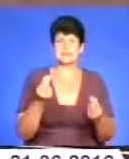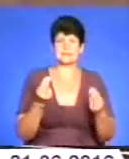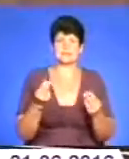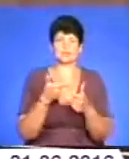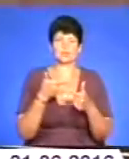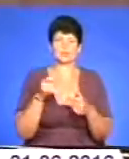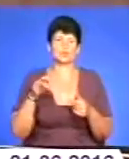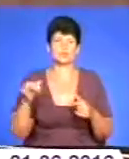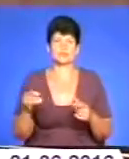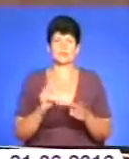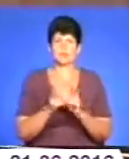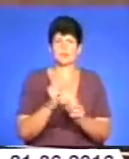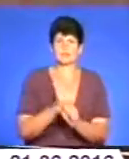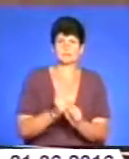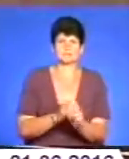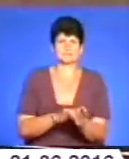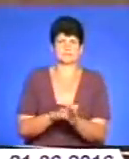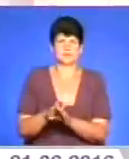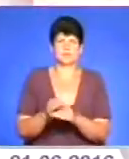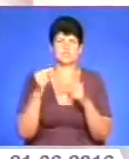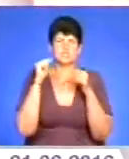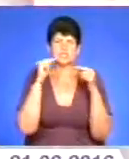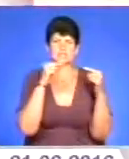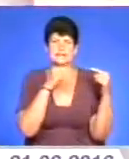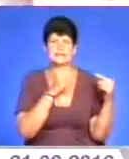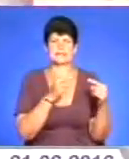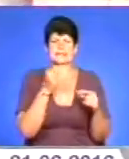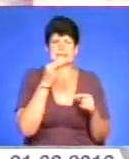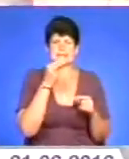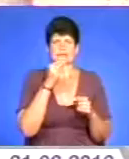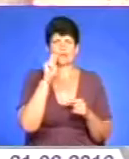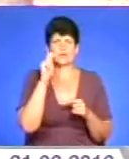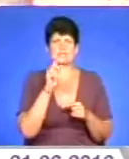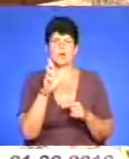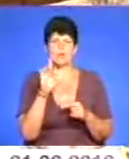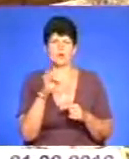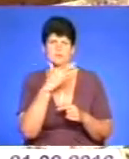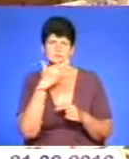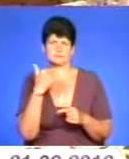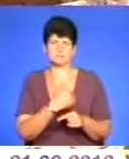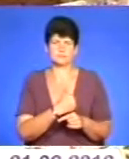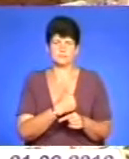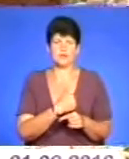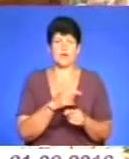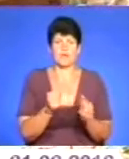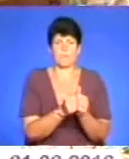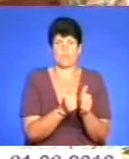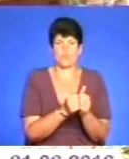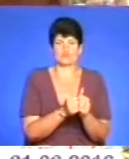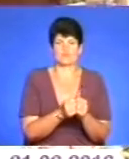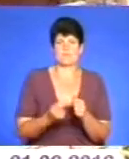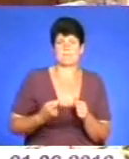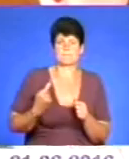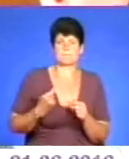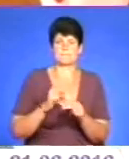працюють наповно, адже бажаючих скуштувати шашликів чи українського борщу чимало. Поруч майстер-класи різної тематики. А